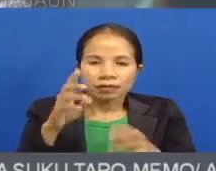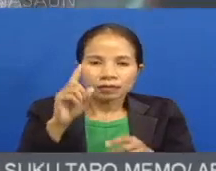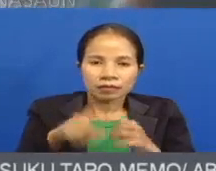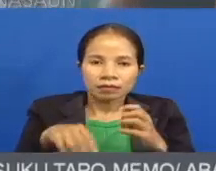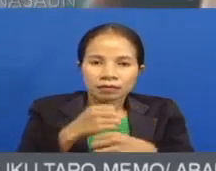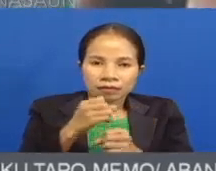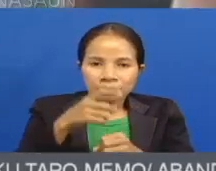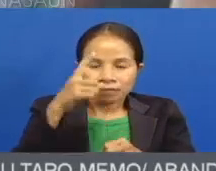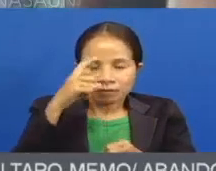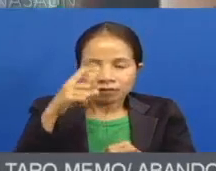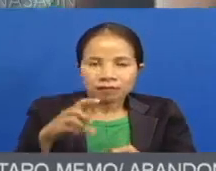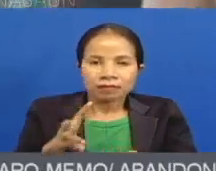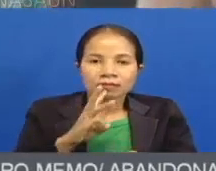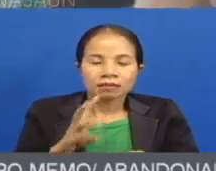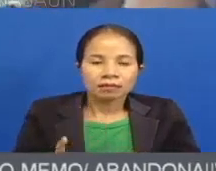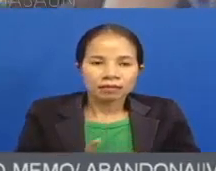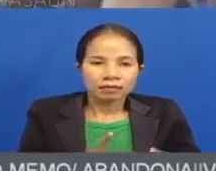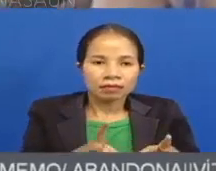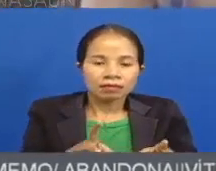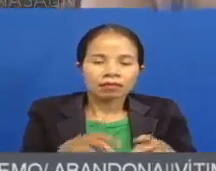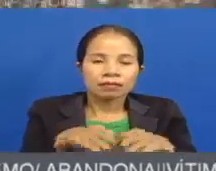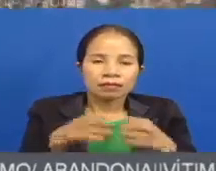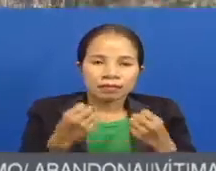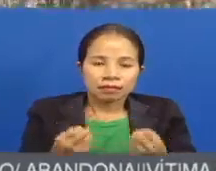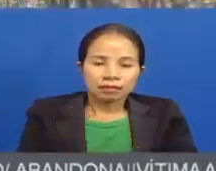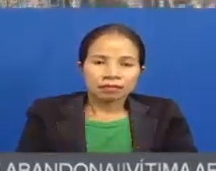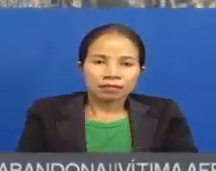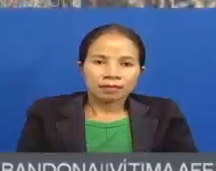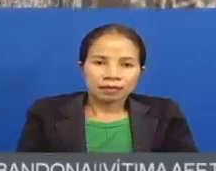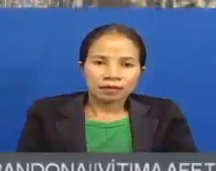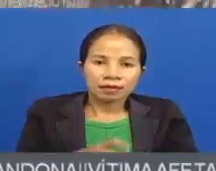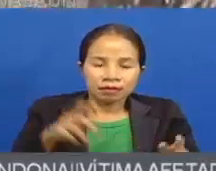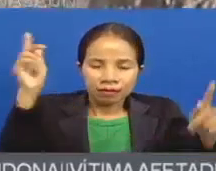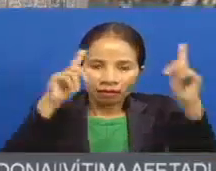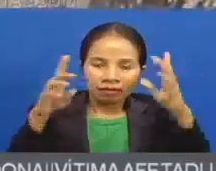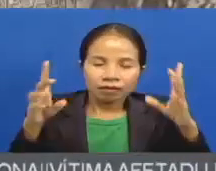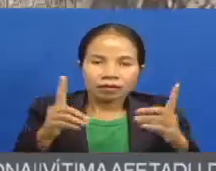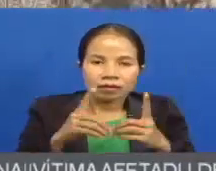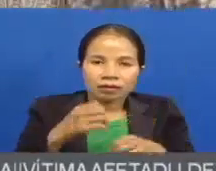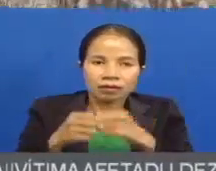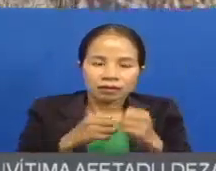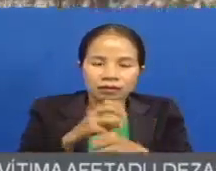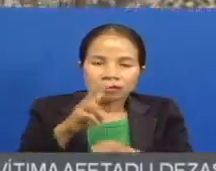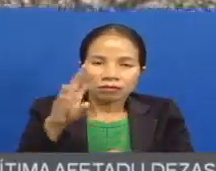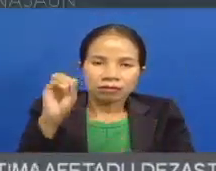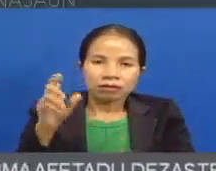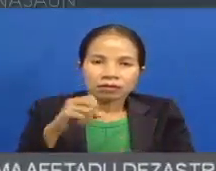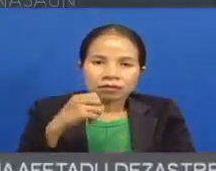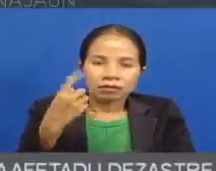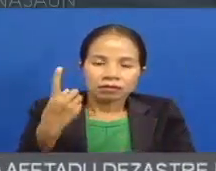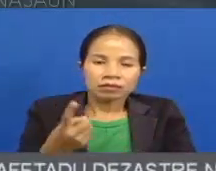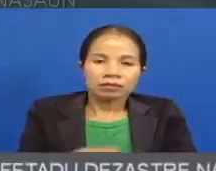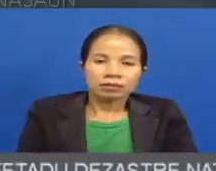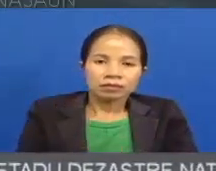halo tamba kondisaung irigesaung maliana dois at. Nia haktuir situasaun ne acontece kedang ihe tine rihun rua sanulu resing